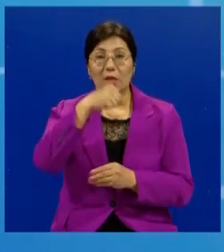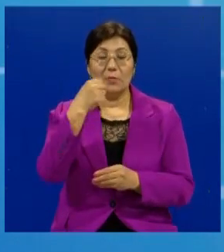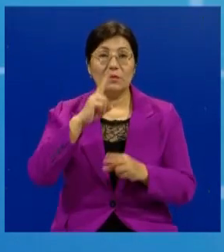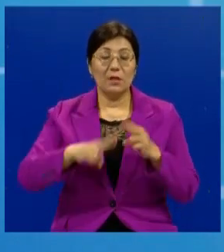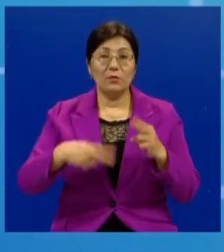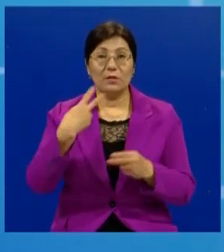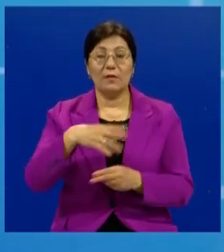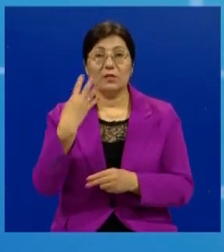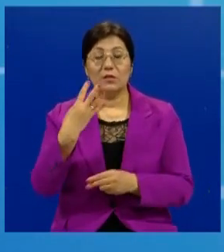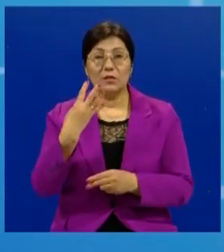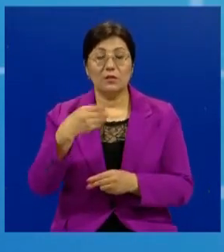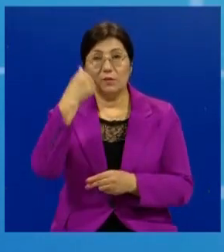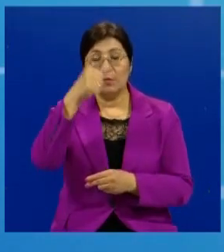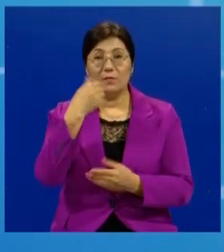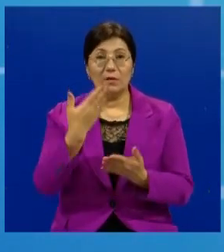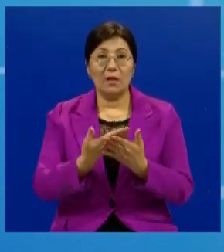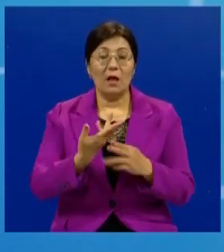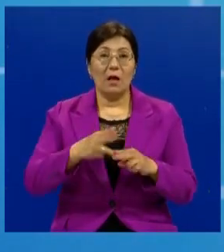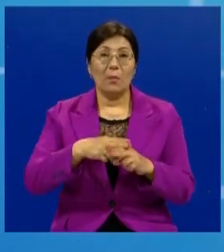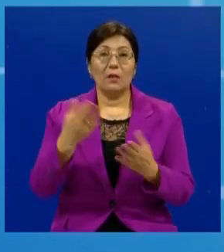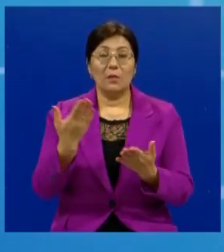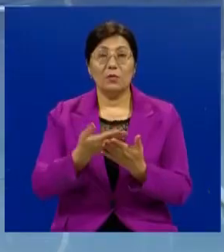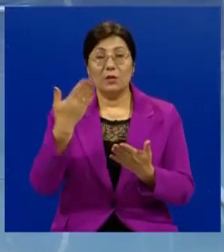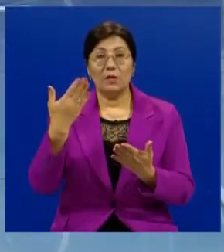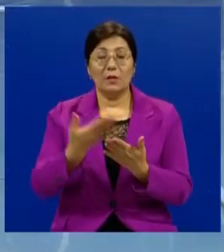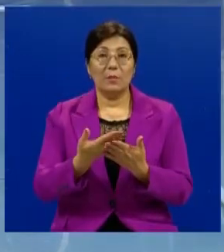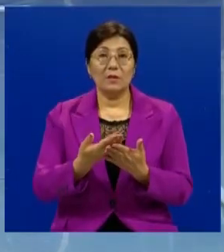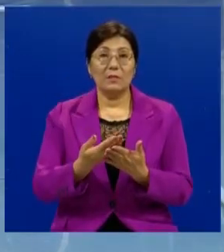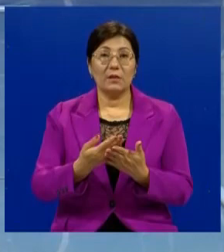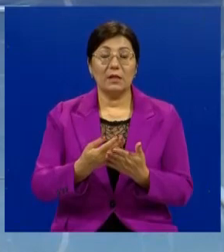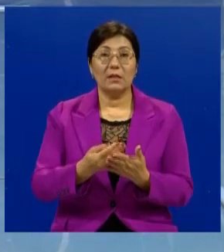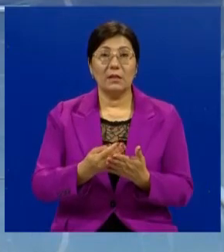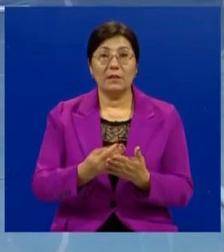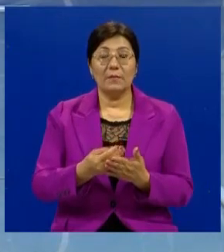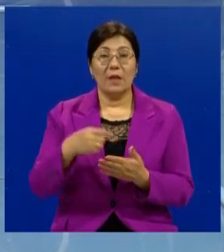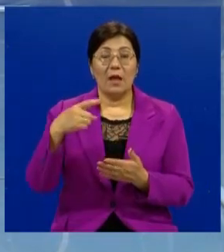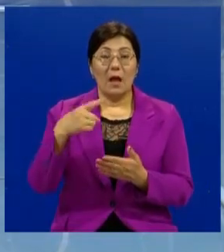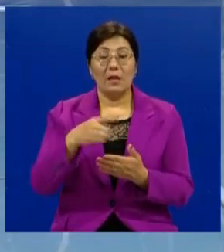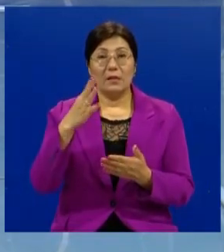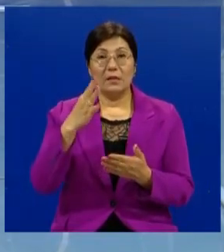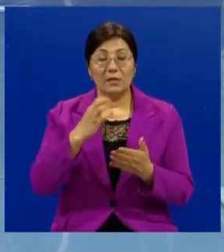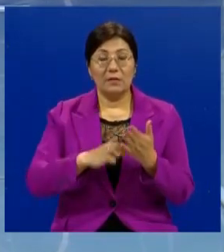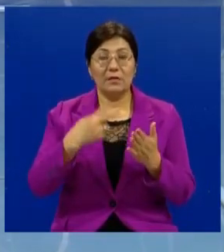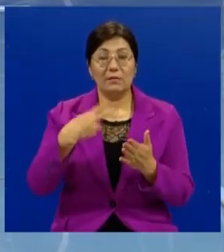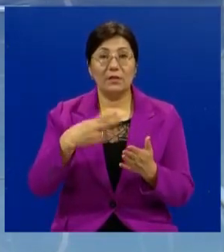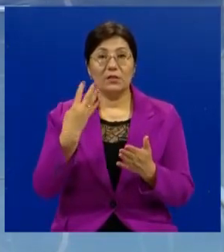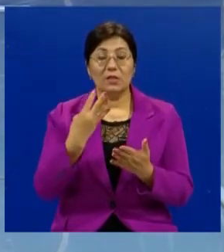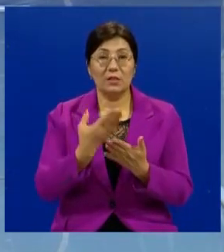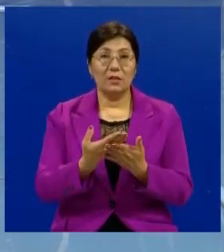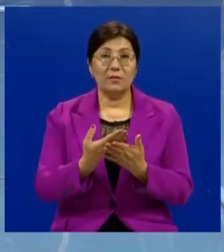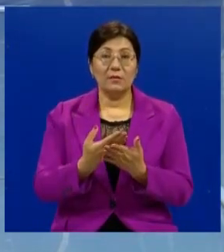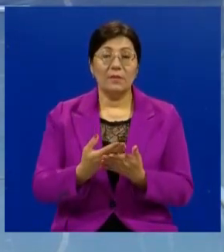той стороне, цифра 1924, и стены сделаны в виде спускающихся